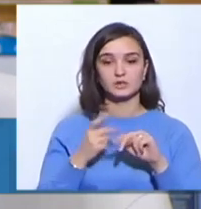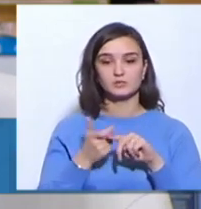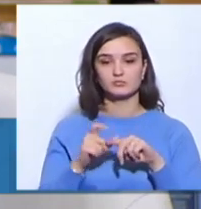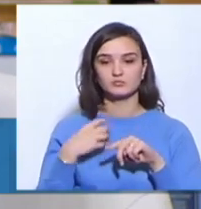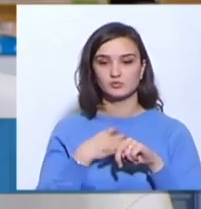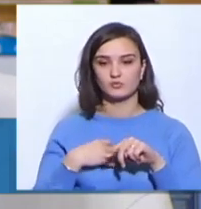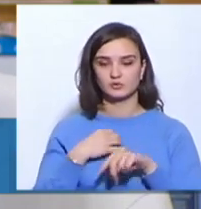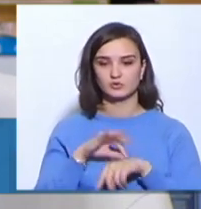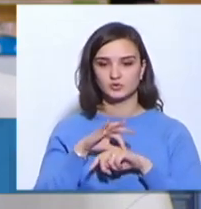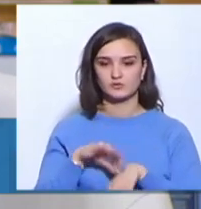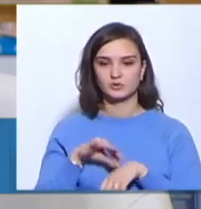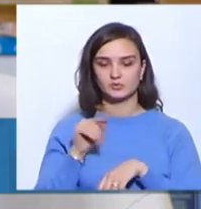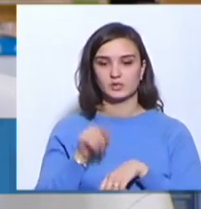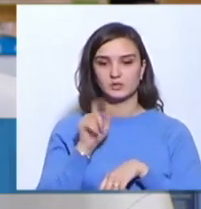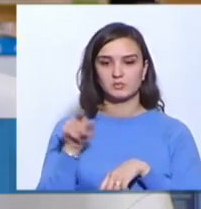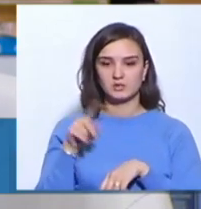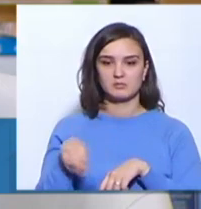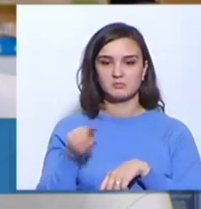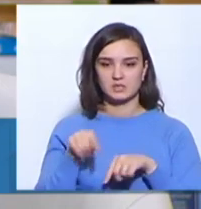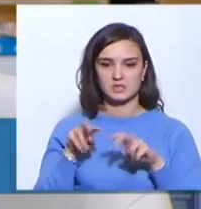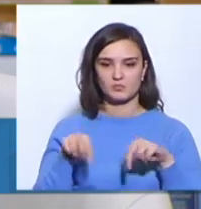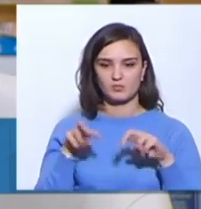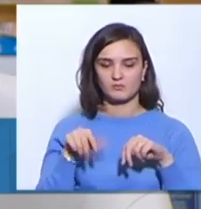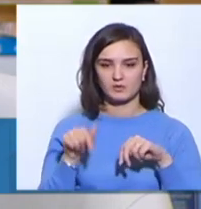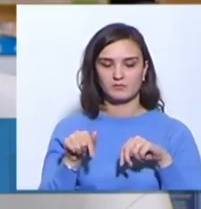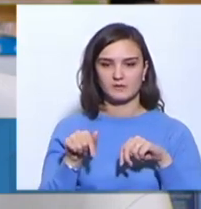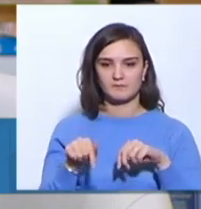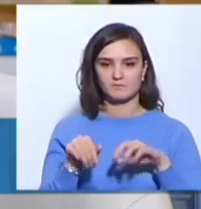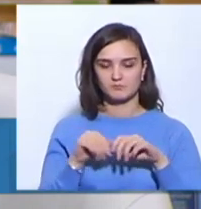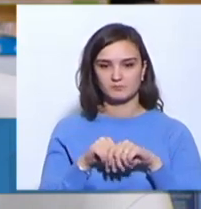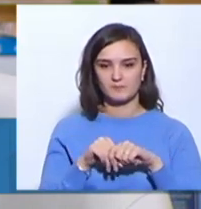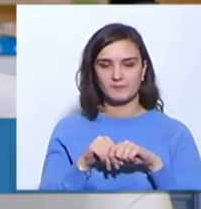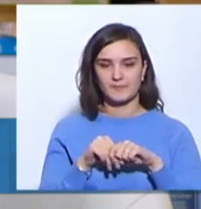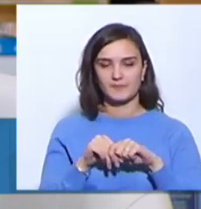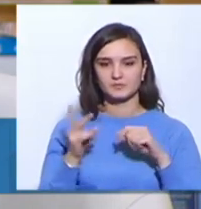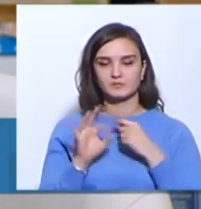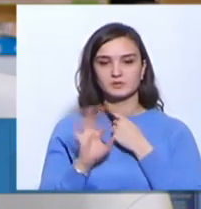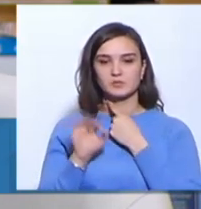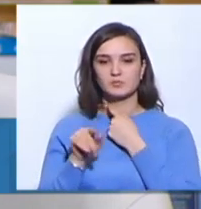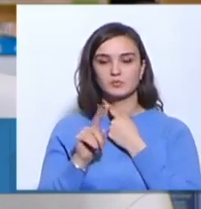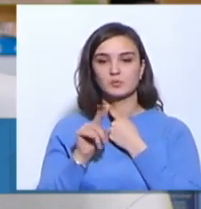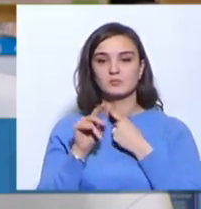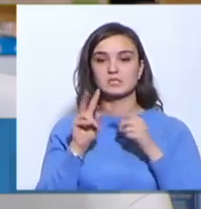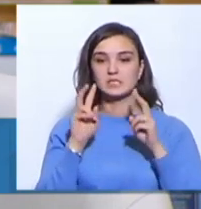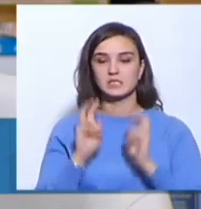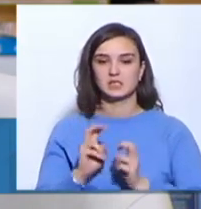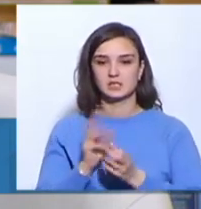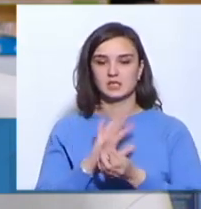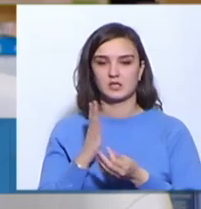რომ ჩაიტარონ ადამიანებმა ეს გამოკვლევა. ხაზი უნდა გაუსვათ იმას, რომ სკრინინგი არ არის